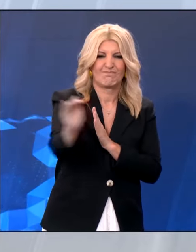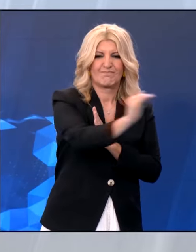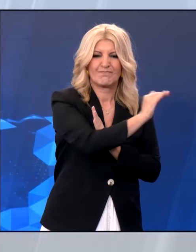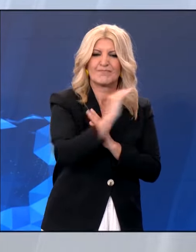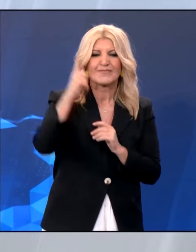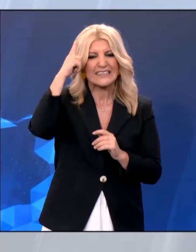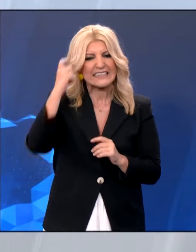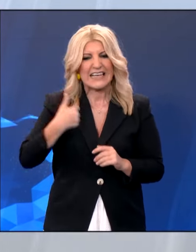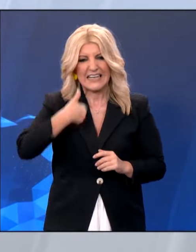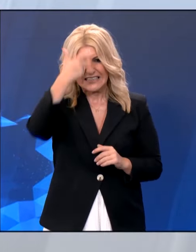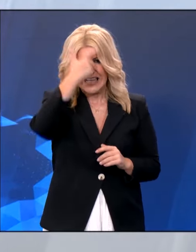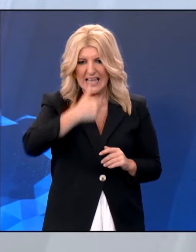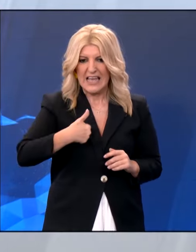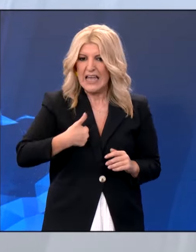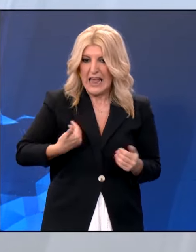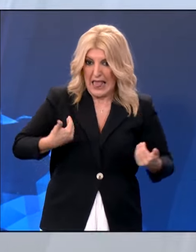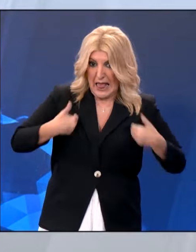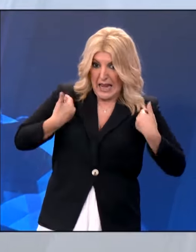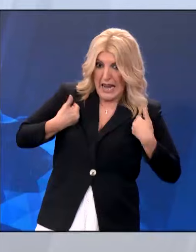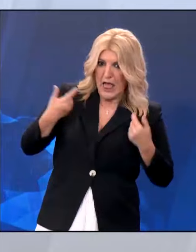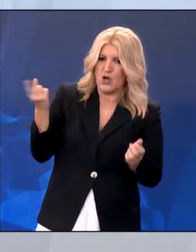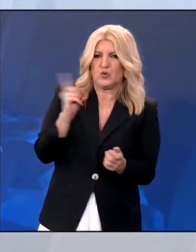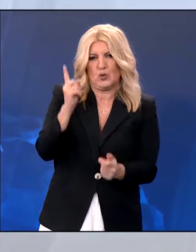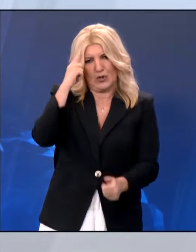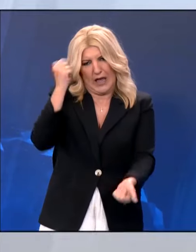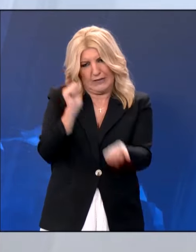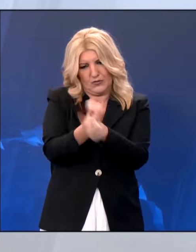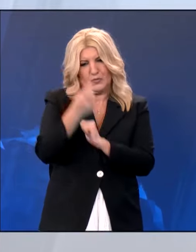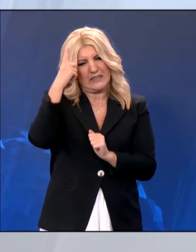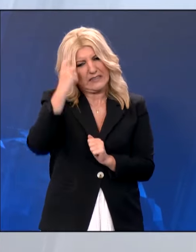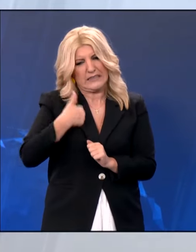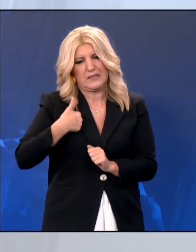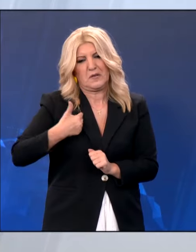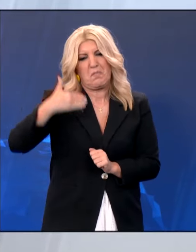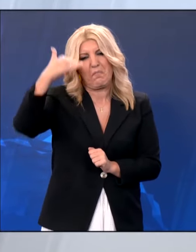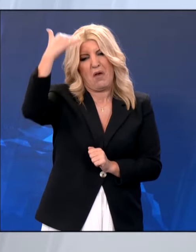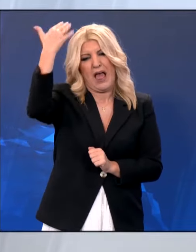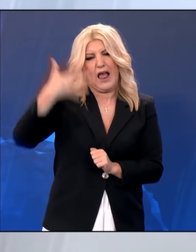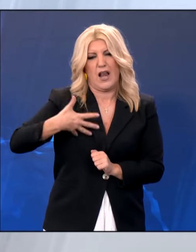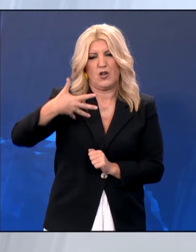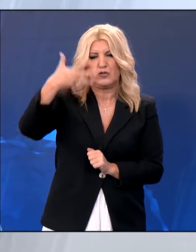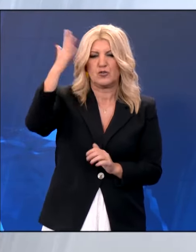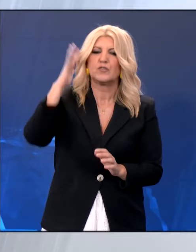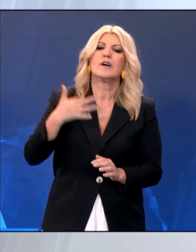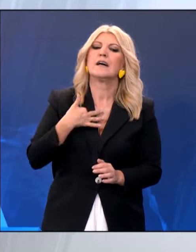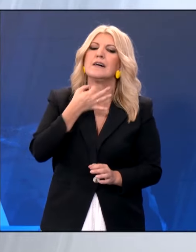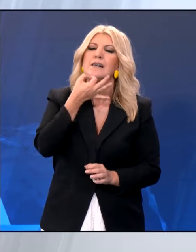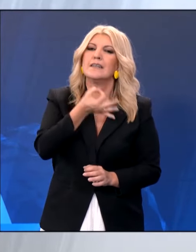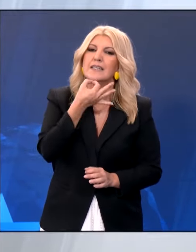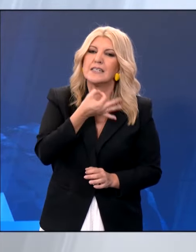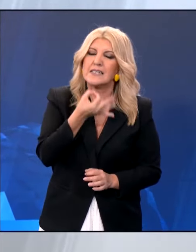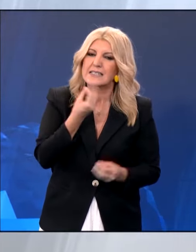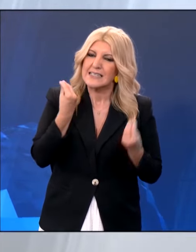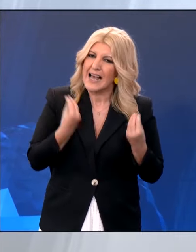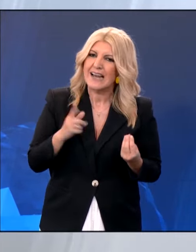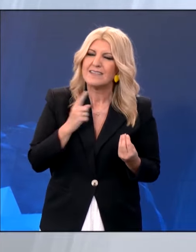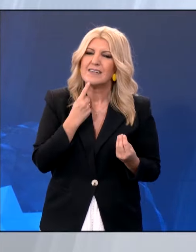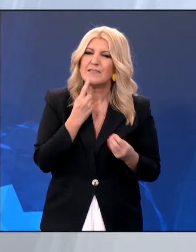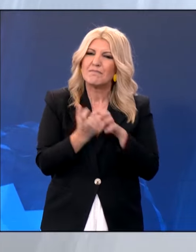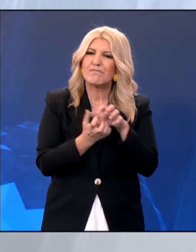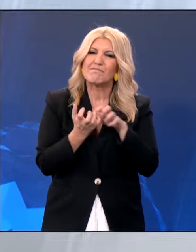man. State the obvious. I don't walk as easy as I used to. I don't speak as smoothly as I used to. I